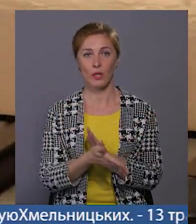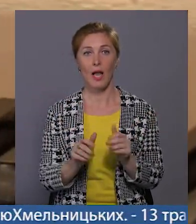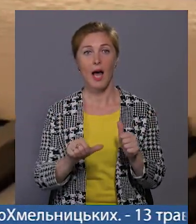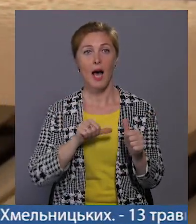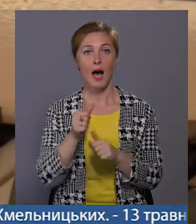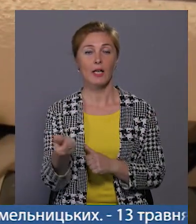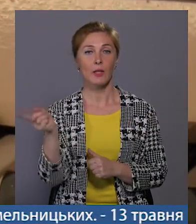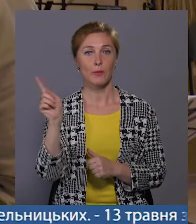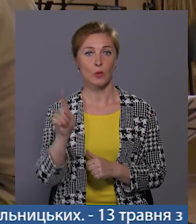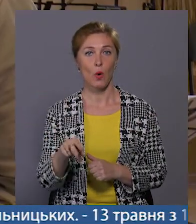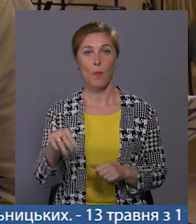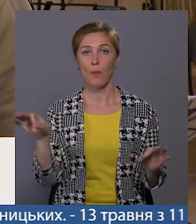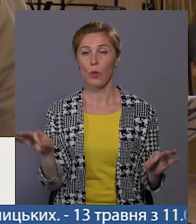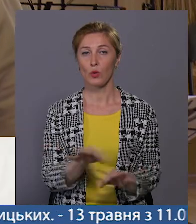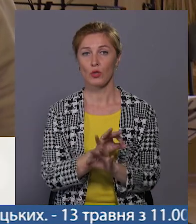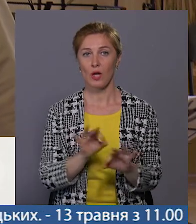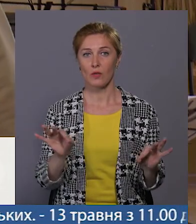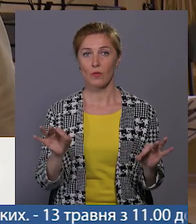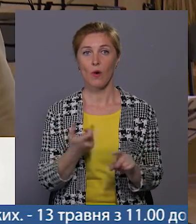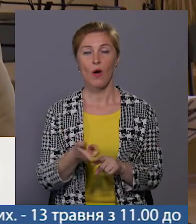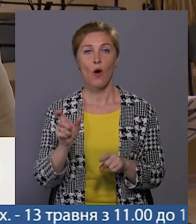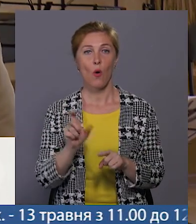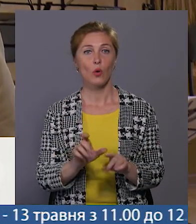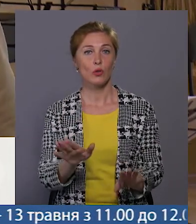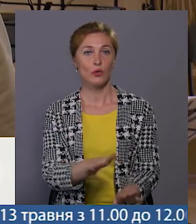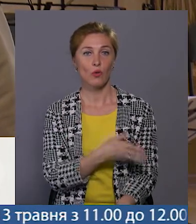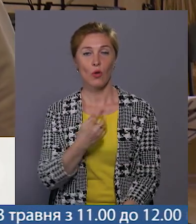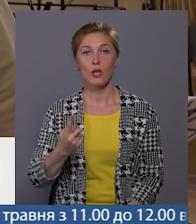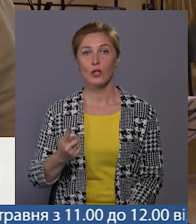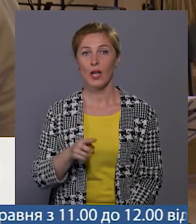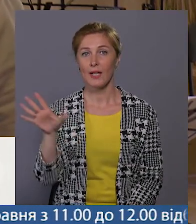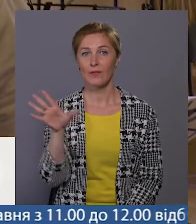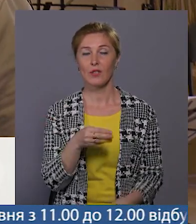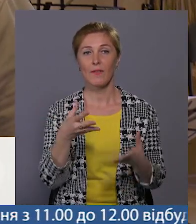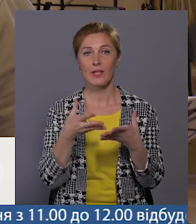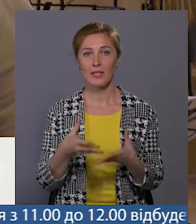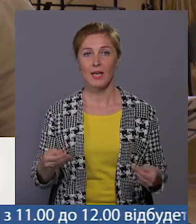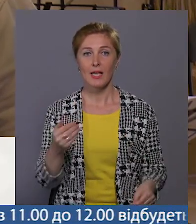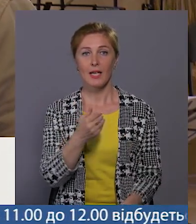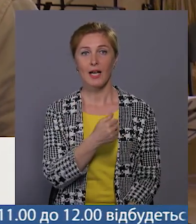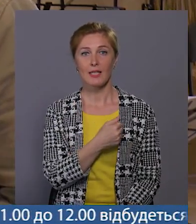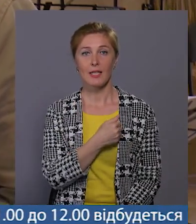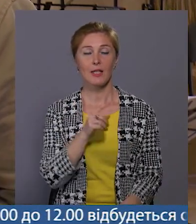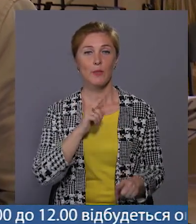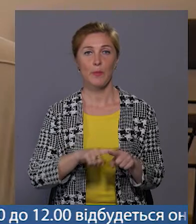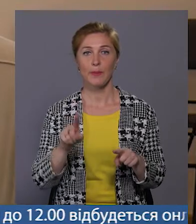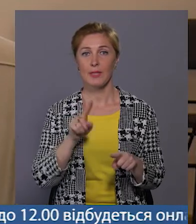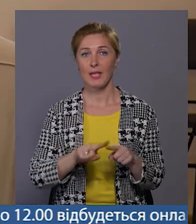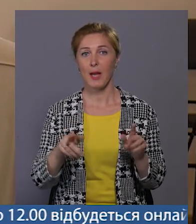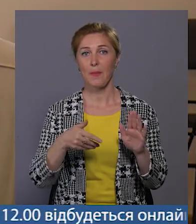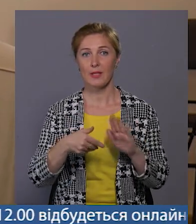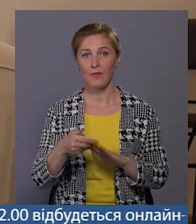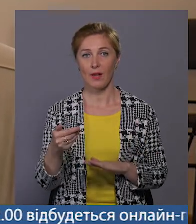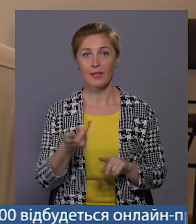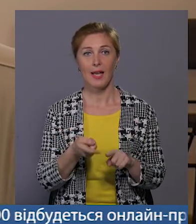того, по-джазовому. Дуже довго чекали всі вісти. І хотілося її побыстрее позвати. Це